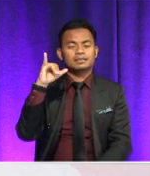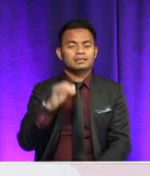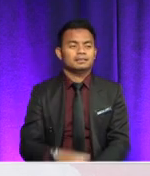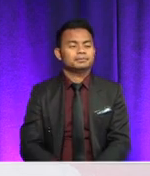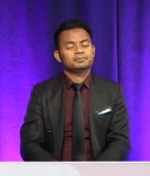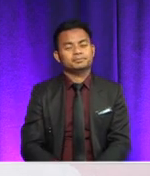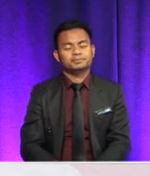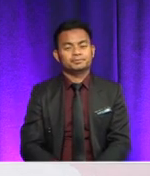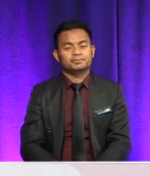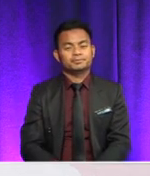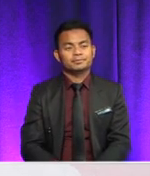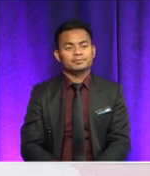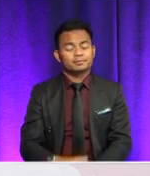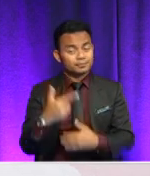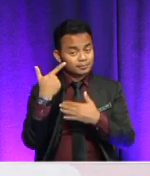kemudian